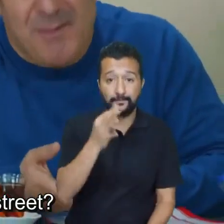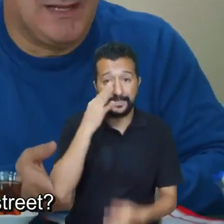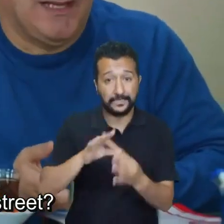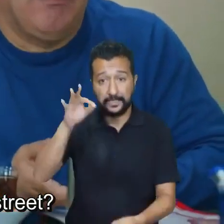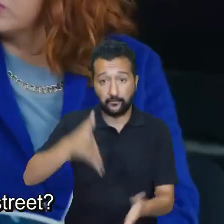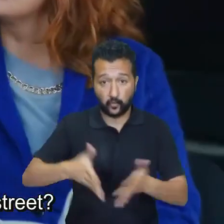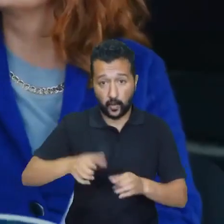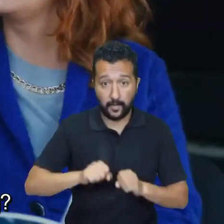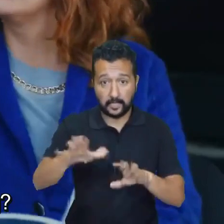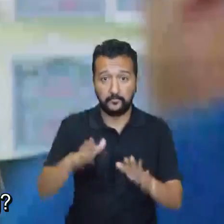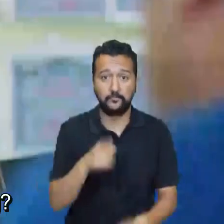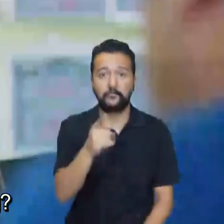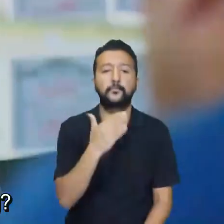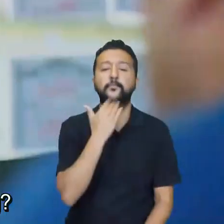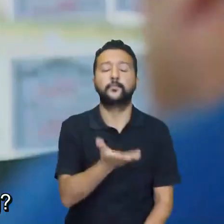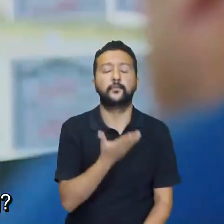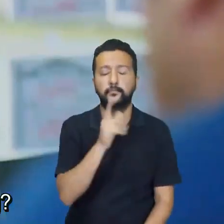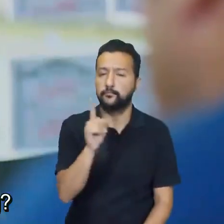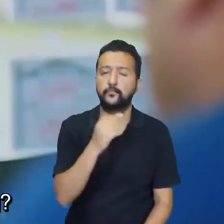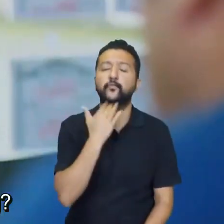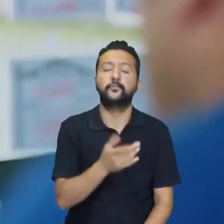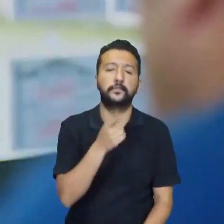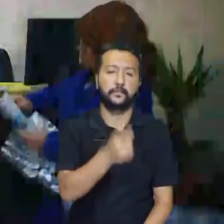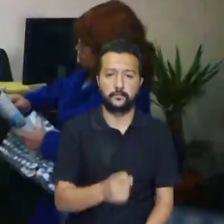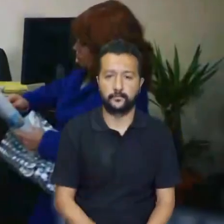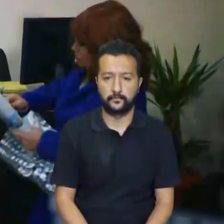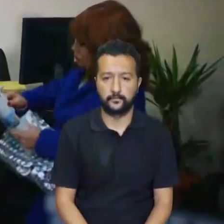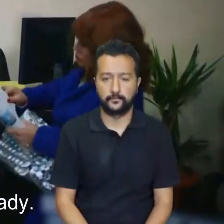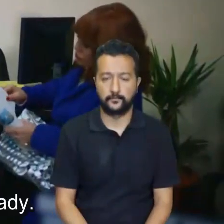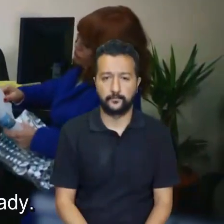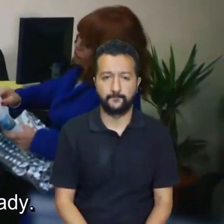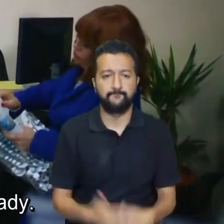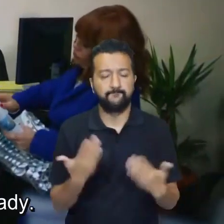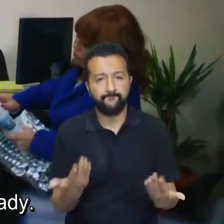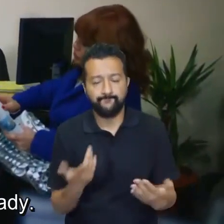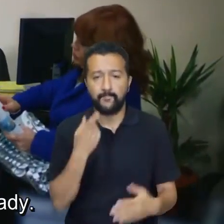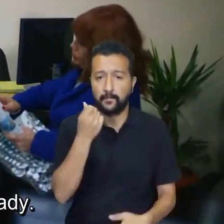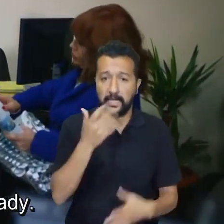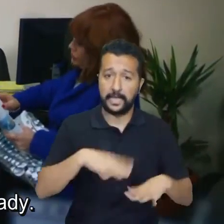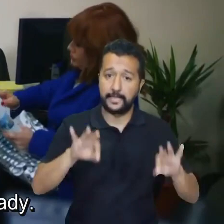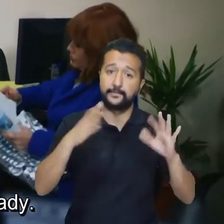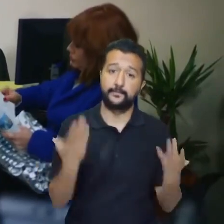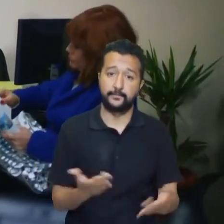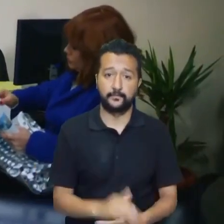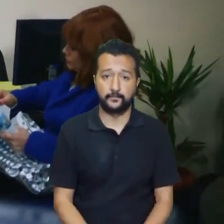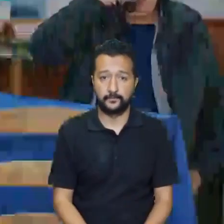insanları sokağa mı atayım? Yok canım olur mu öyle şey? Hay Allah, param da